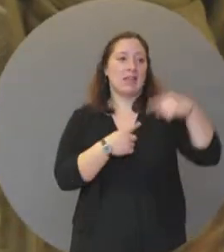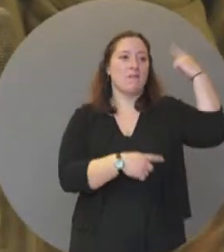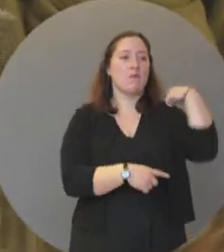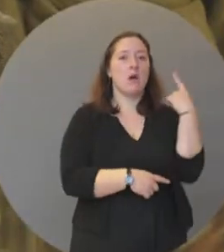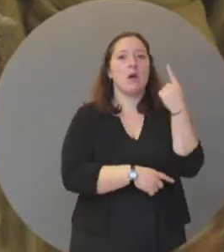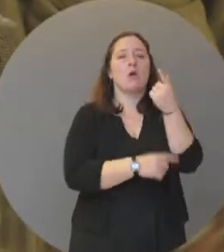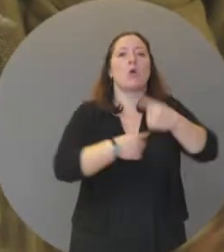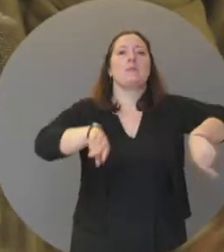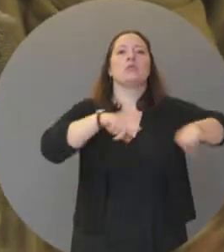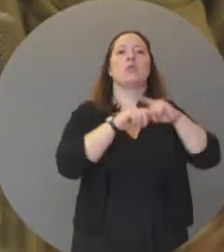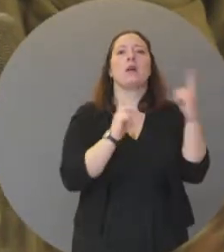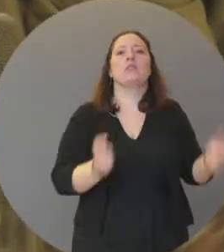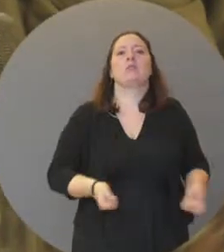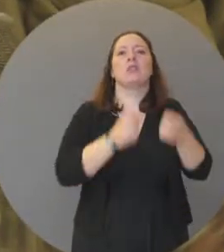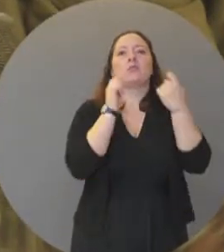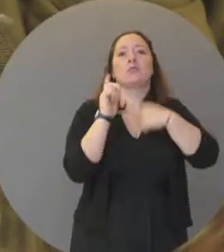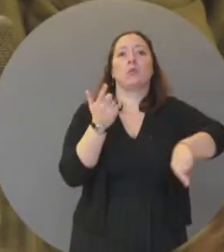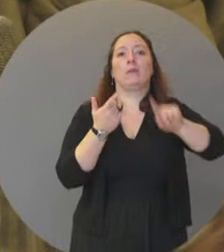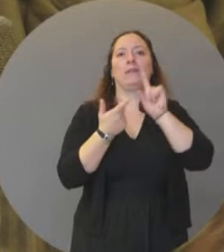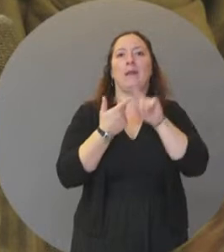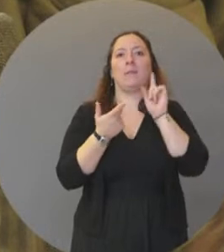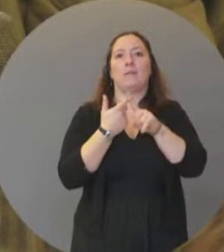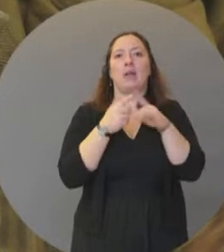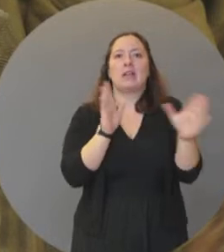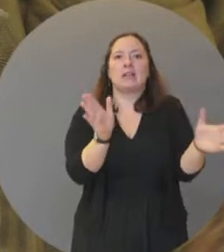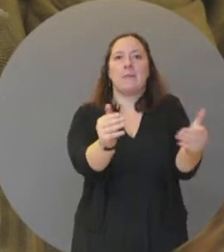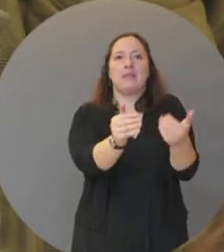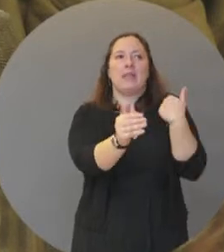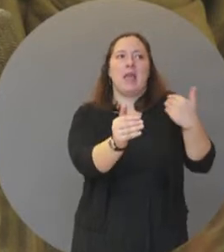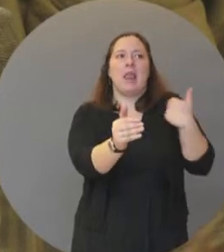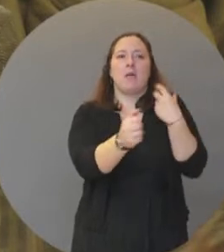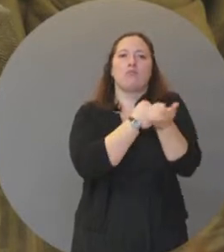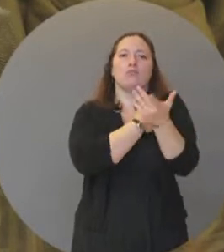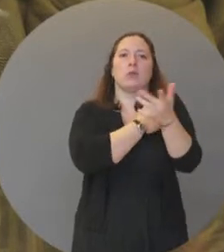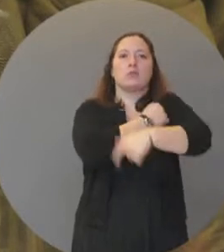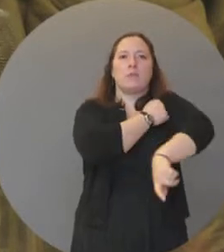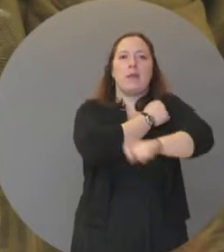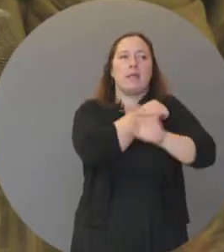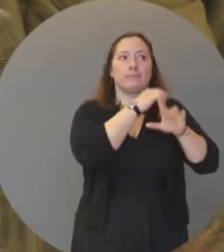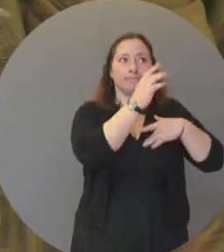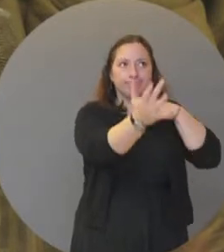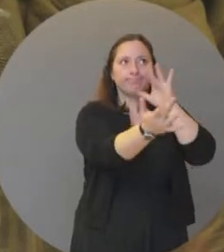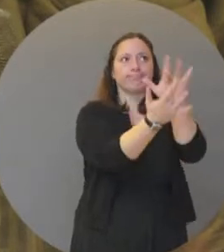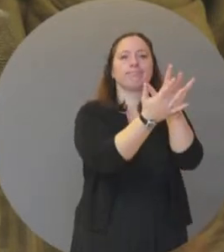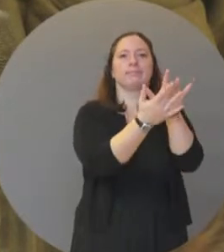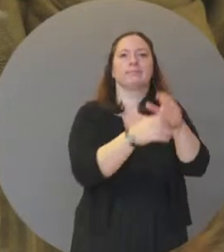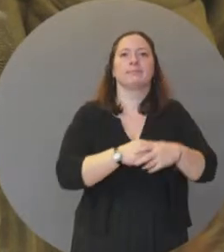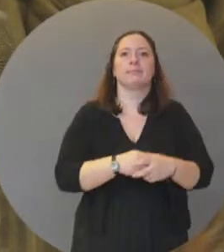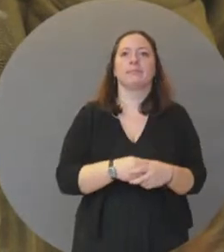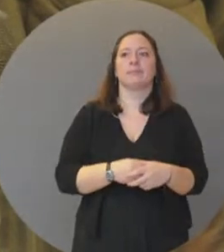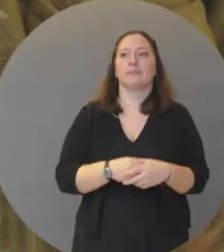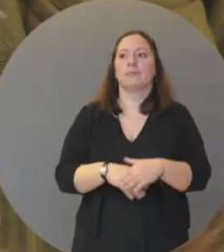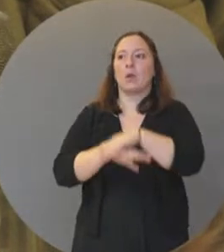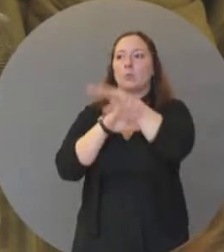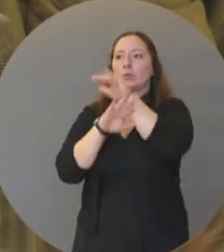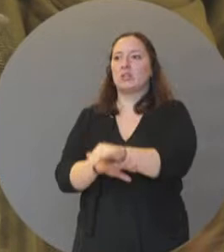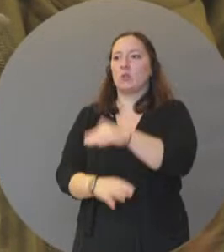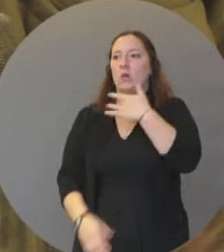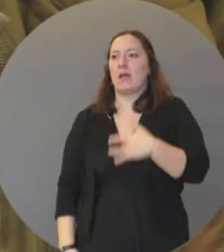l'autre en saisissant votre cabinet il y a quelques semaines les protections menstruelles servent